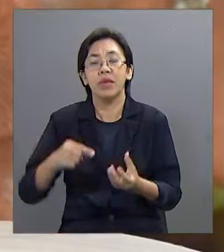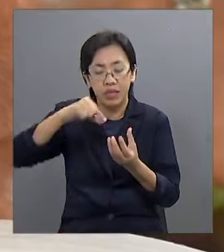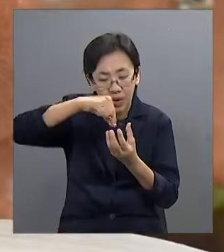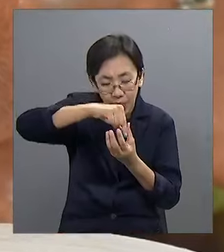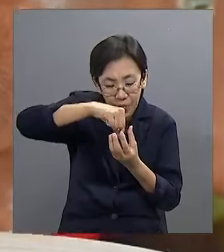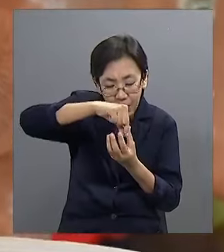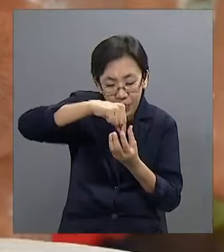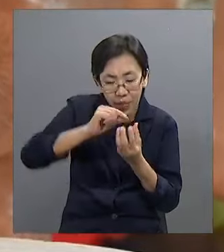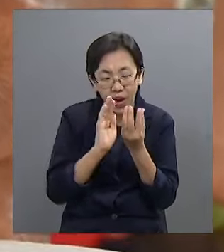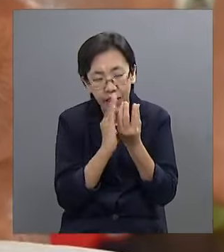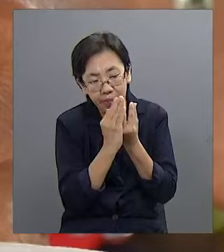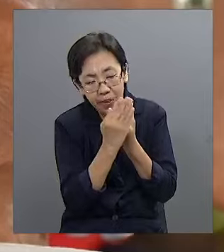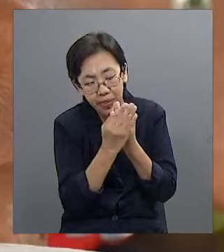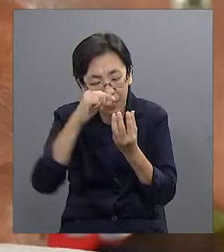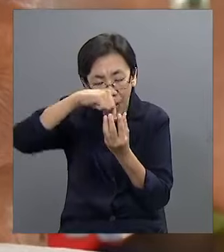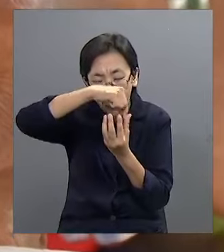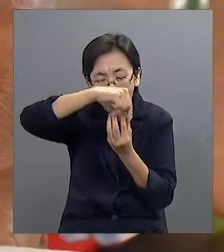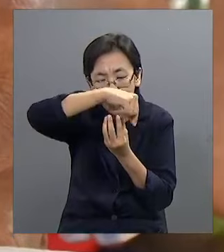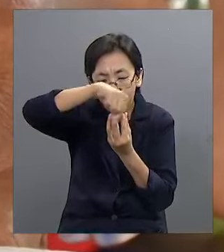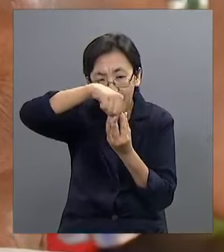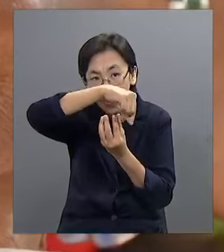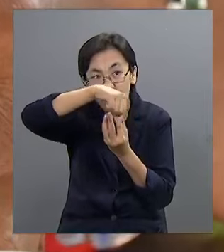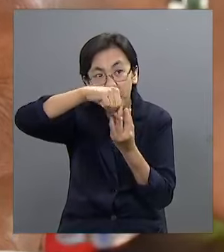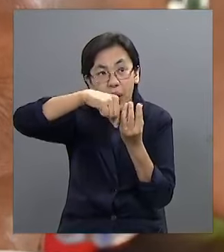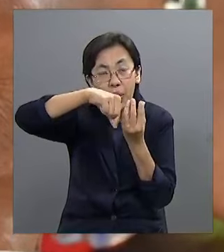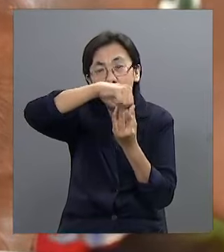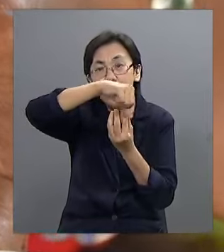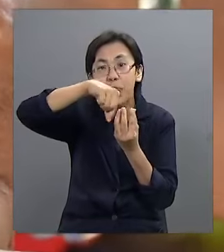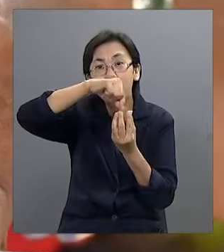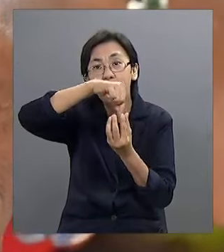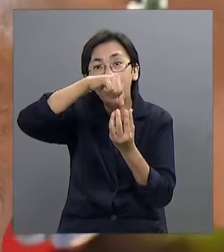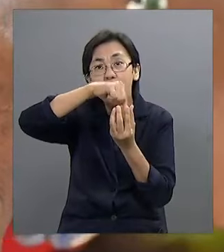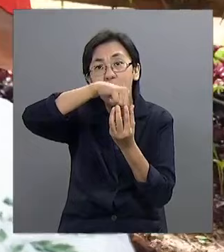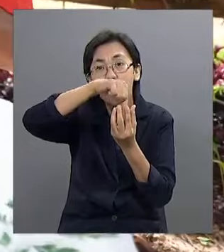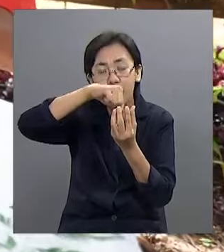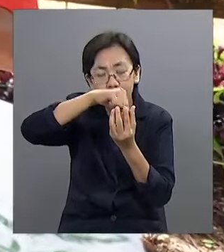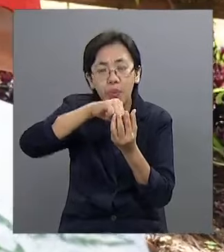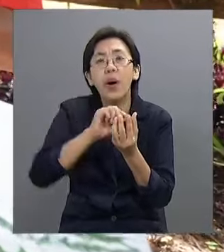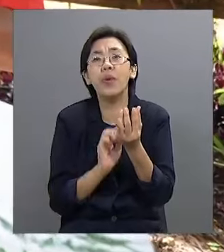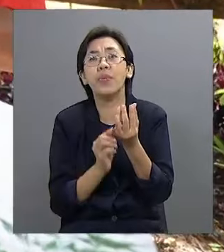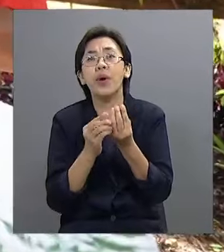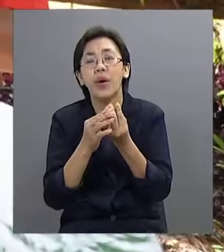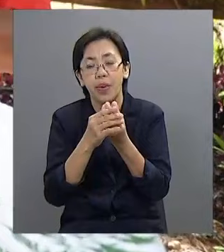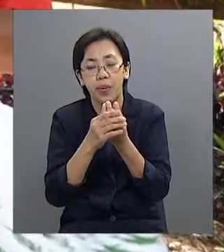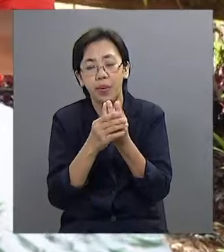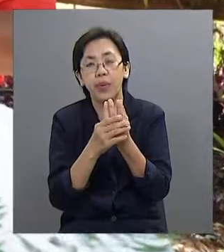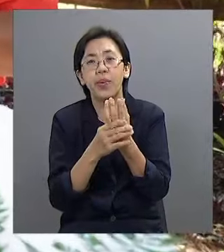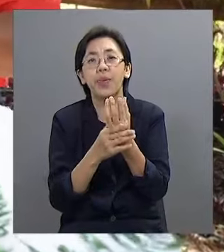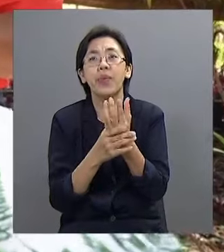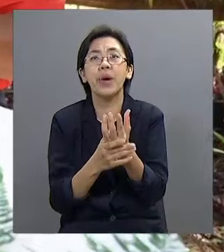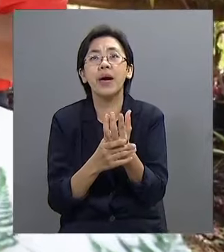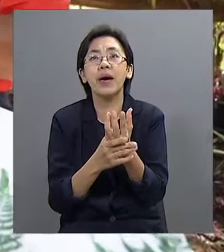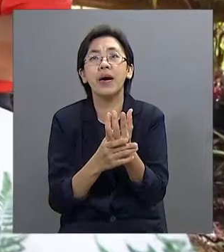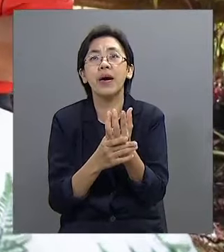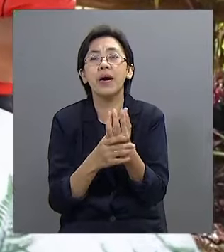ของเขารอบของเขาเนี่ย เพื่อ ให้ทรายฝังลงไปตามกรีบนี้แล้วกรีบก็จะแย้มบานออกมาเราก็จะจัดเราจะเอาบานแค่ไหนก็ดูพอ